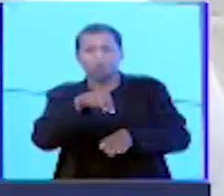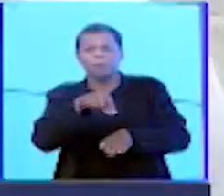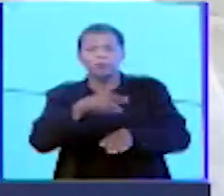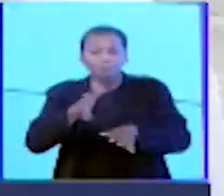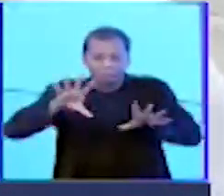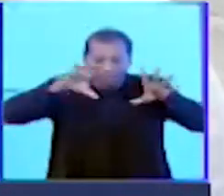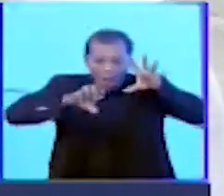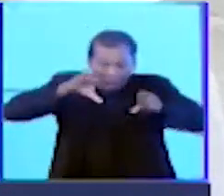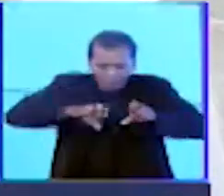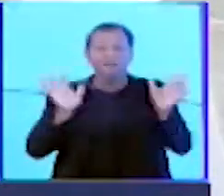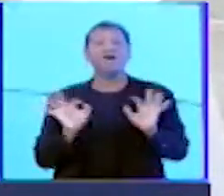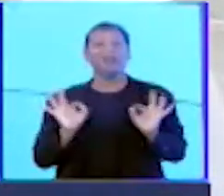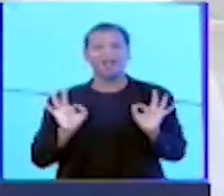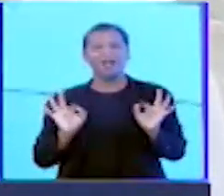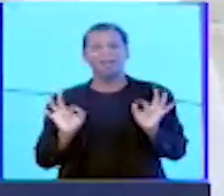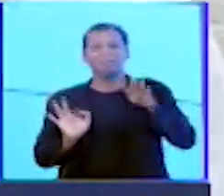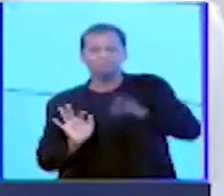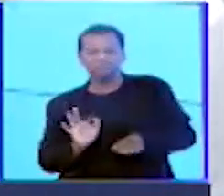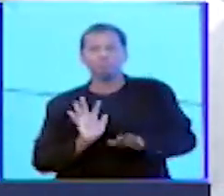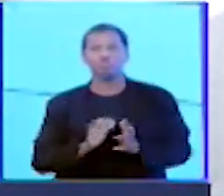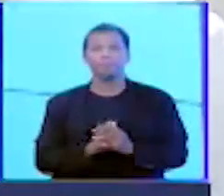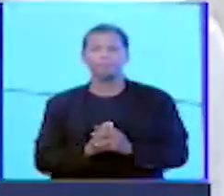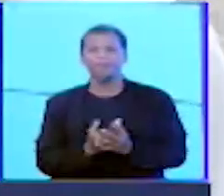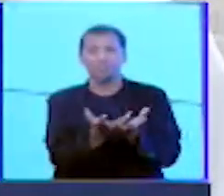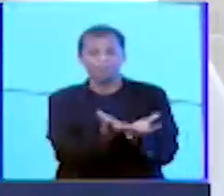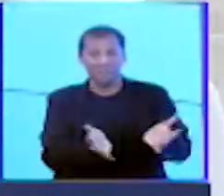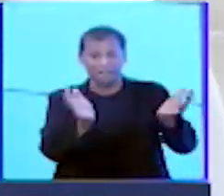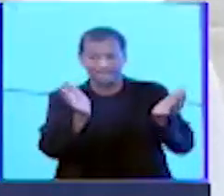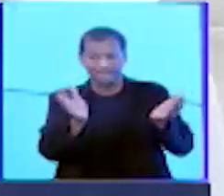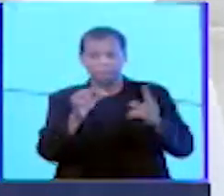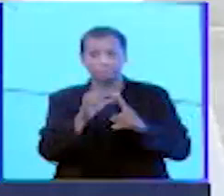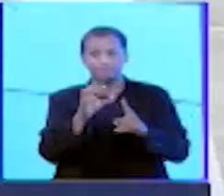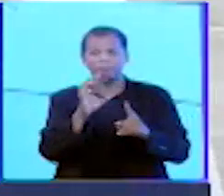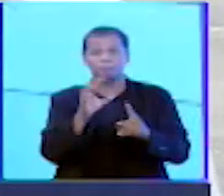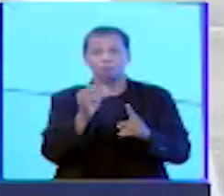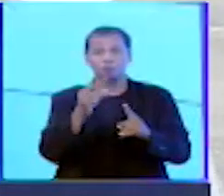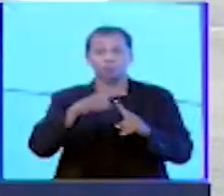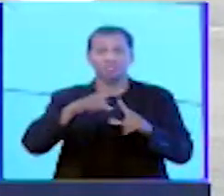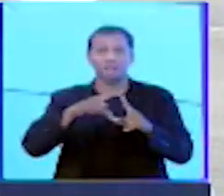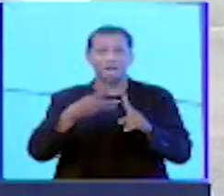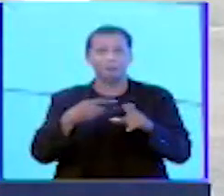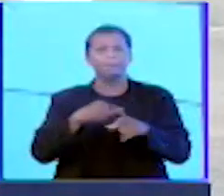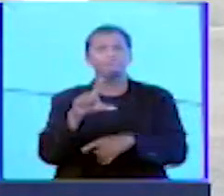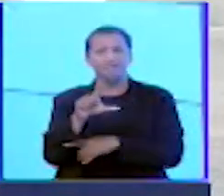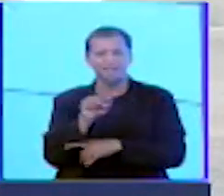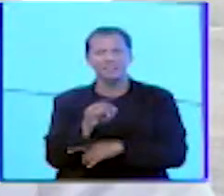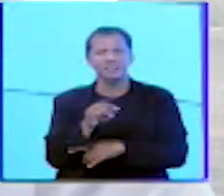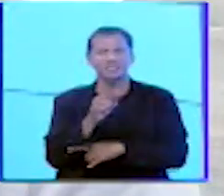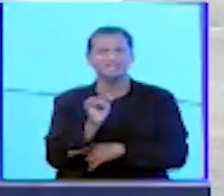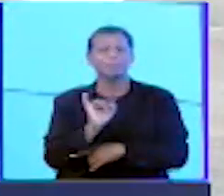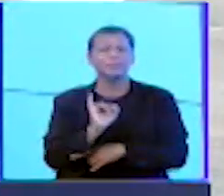Kalau wastafel portable sebisa mungkin menggunakan yang alas ya, kalau buat nyalain airnya biar nggak bersentuhan langsung dengan